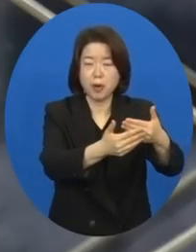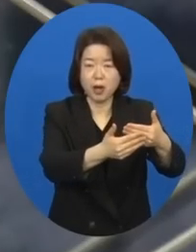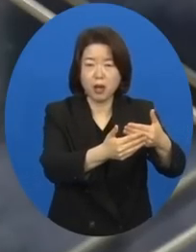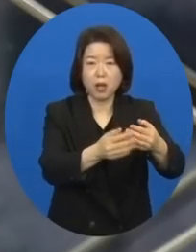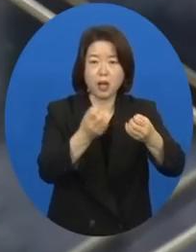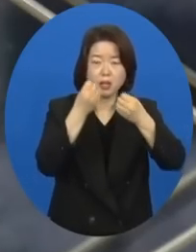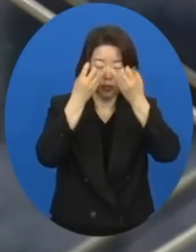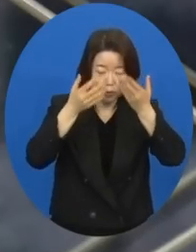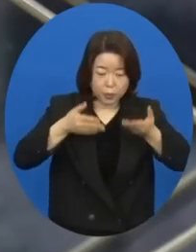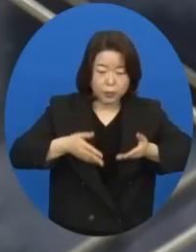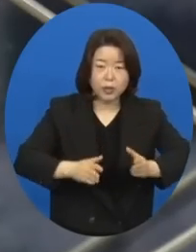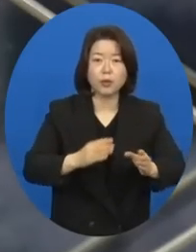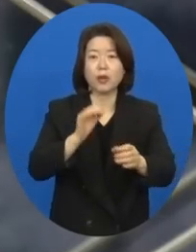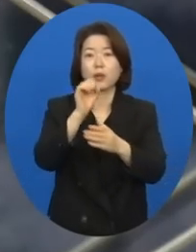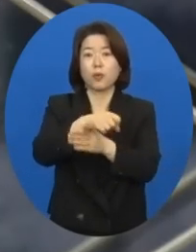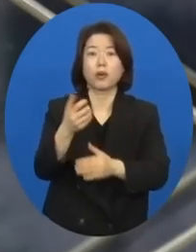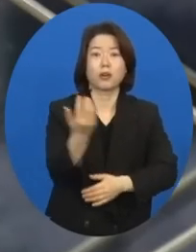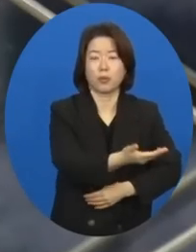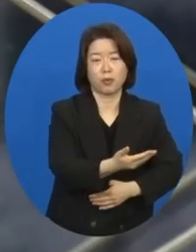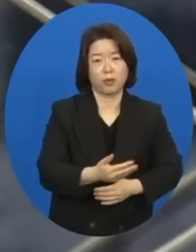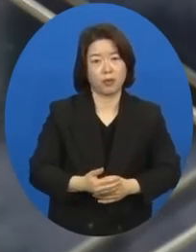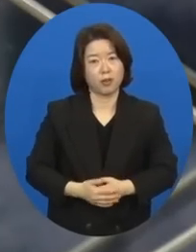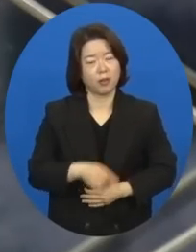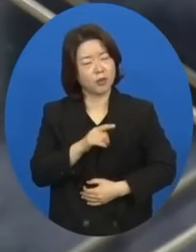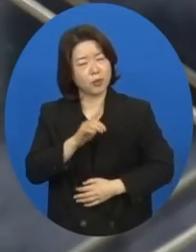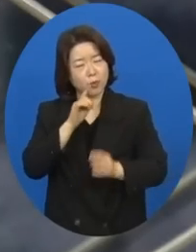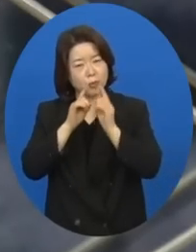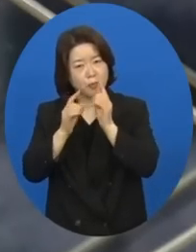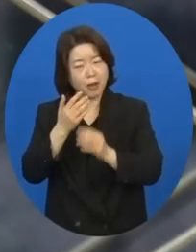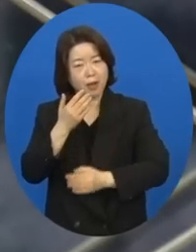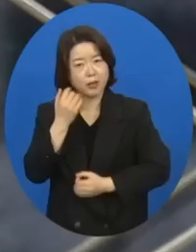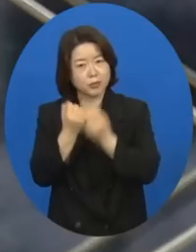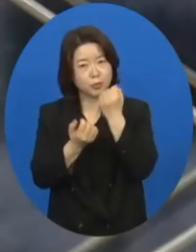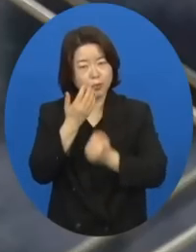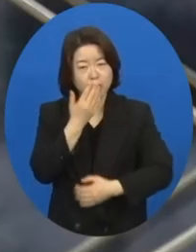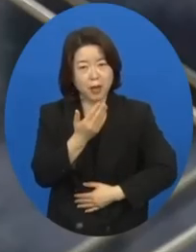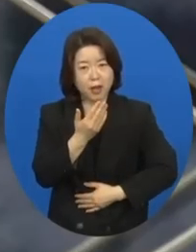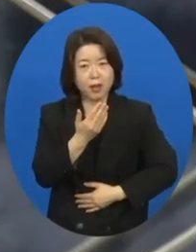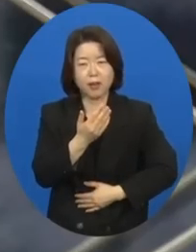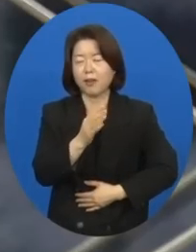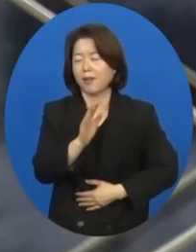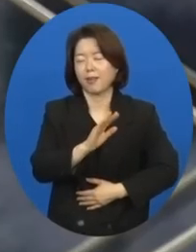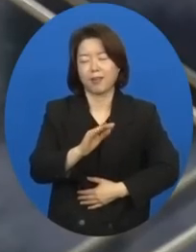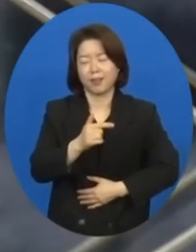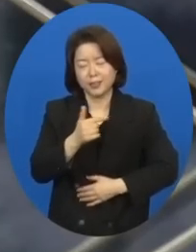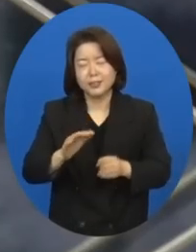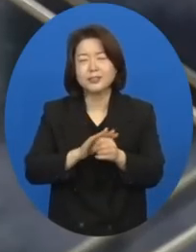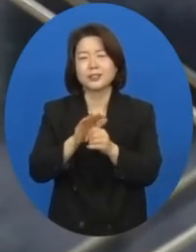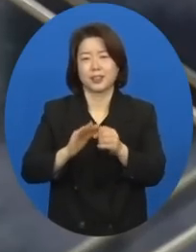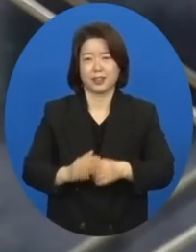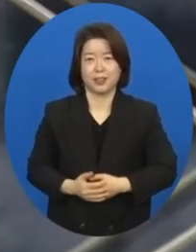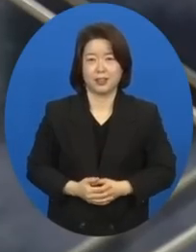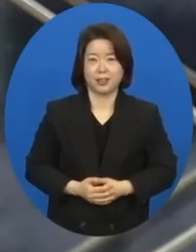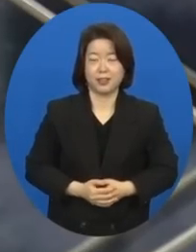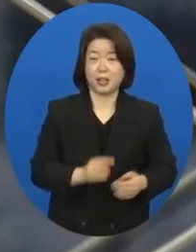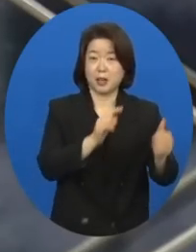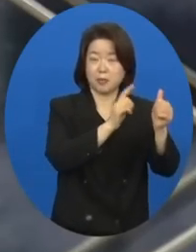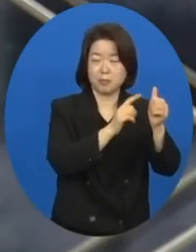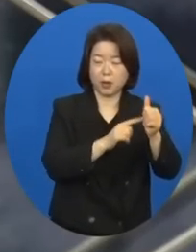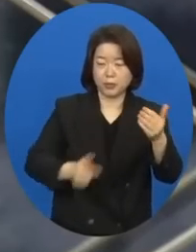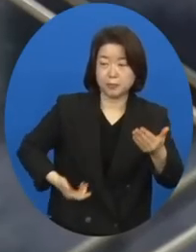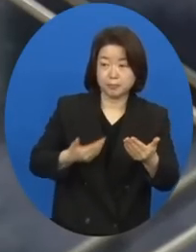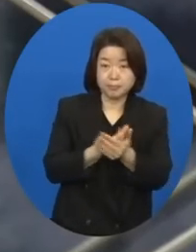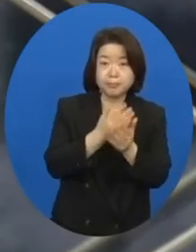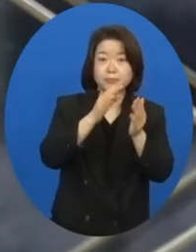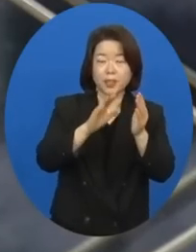허락하시죠. 어떻게 말로 설명할 수가 있는 사랑이겠습니까? 그리고 또 한 가지, 그가 회심했을 때 초대교회 많은